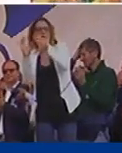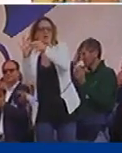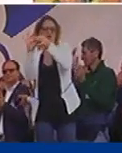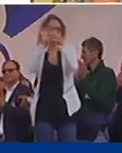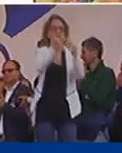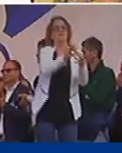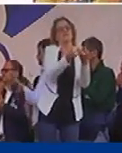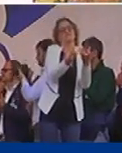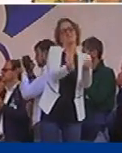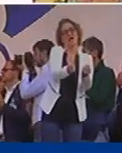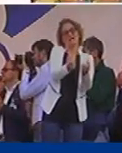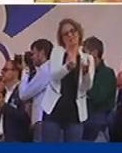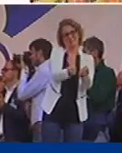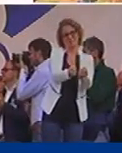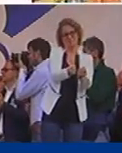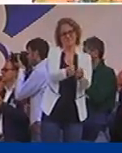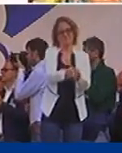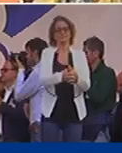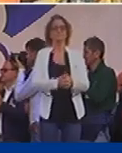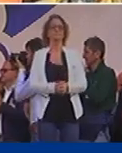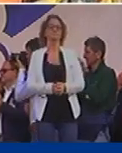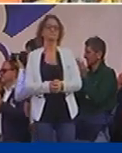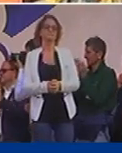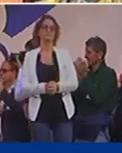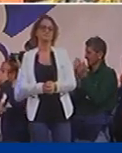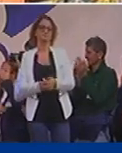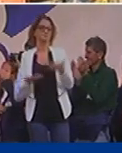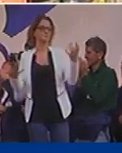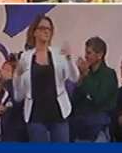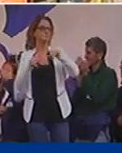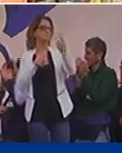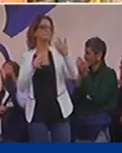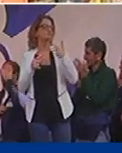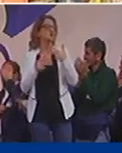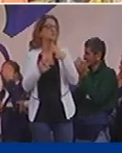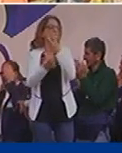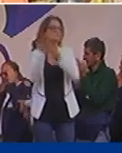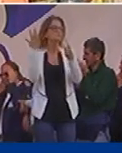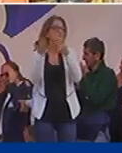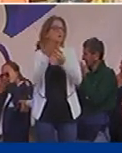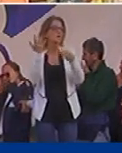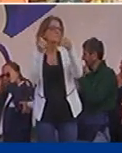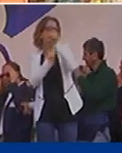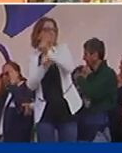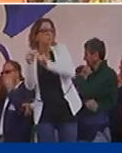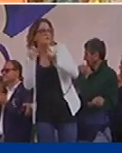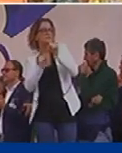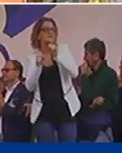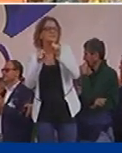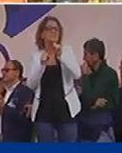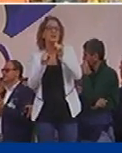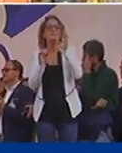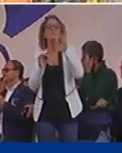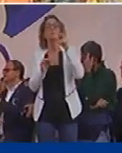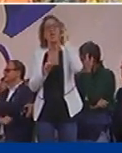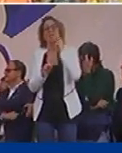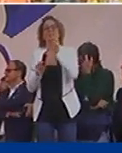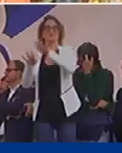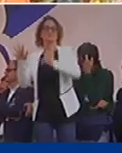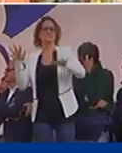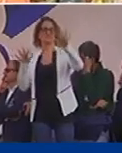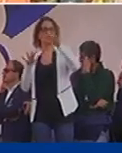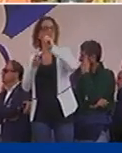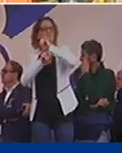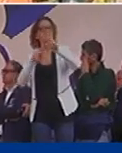seguono i fatti. Qua è in corso un tentativo di pulizia etnica. Lo dico ai